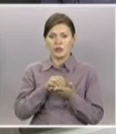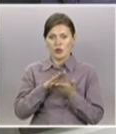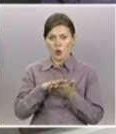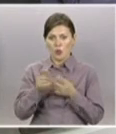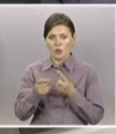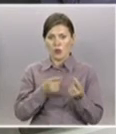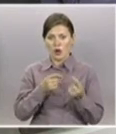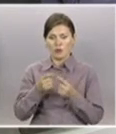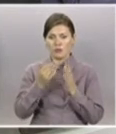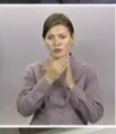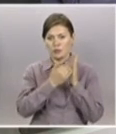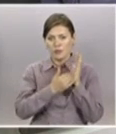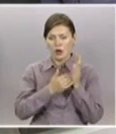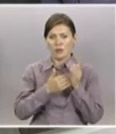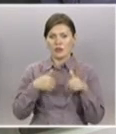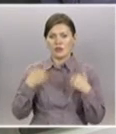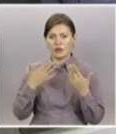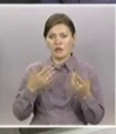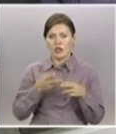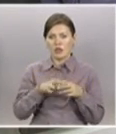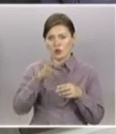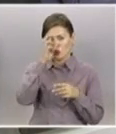регламентирует регламент предоставления данных